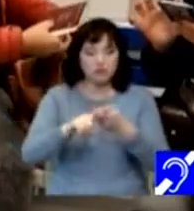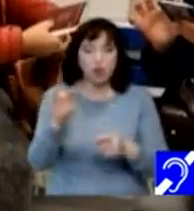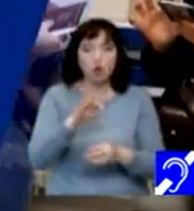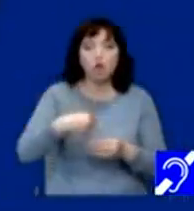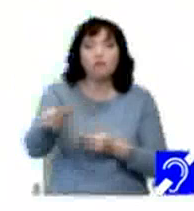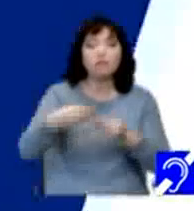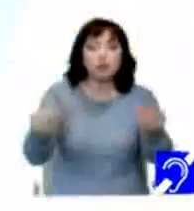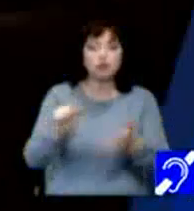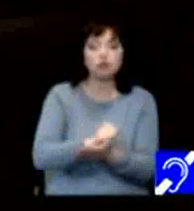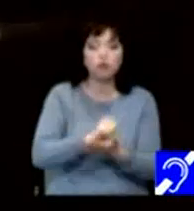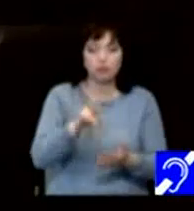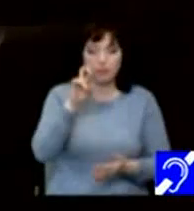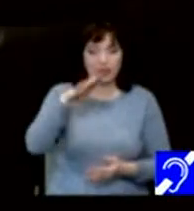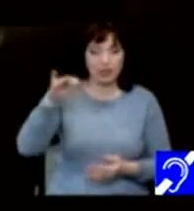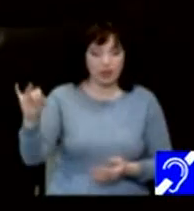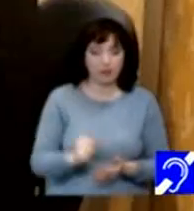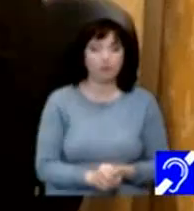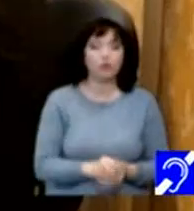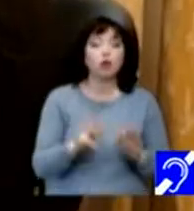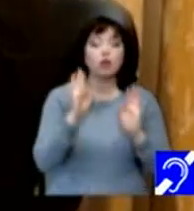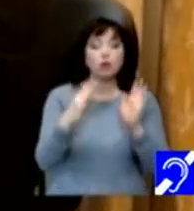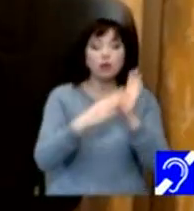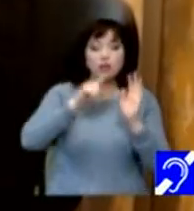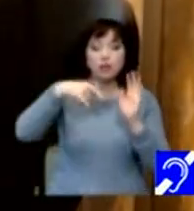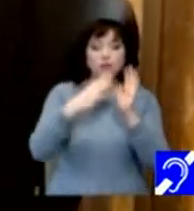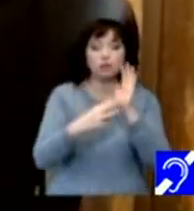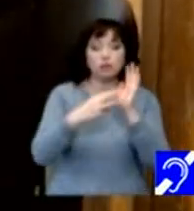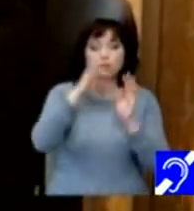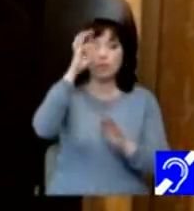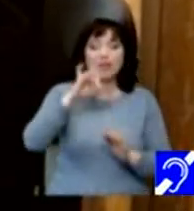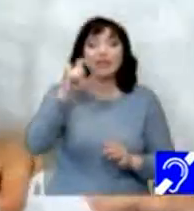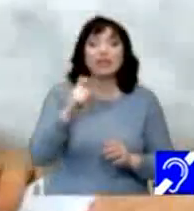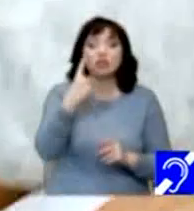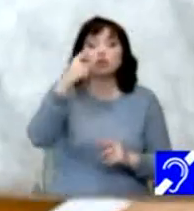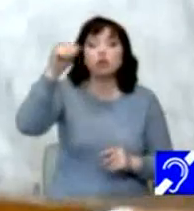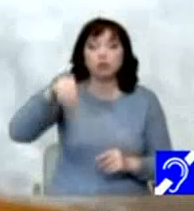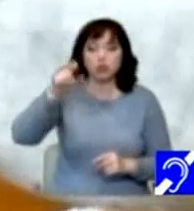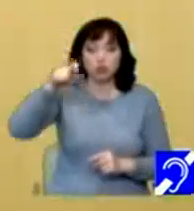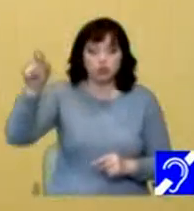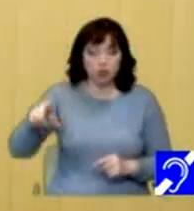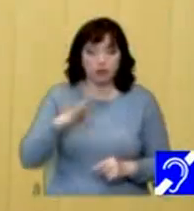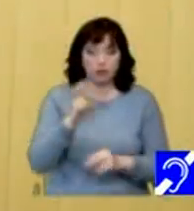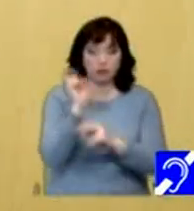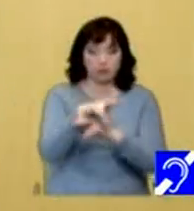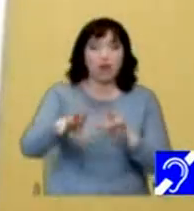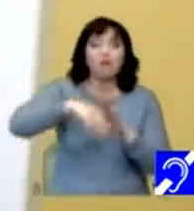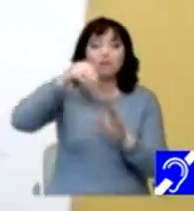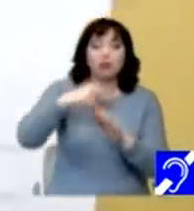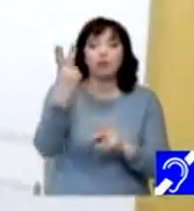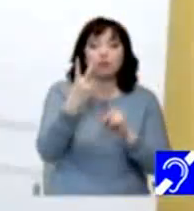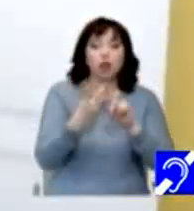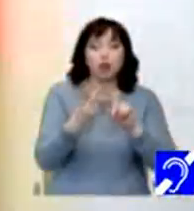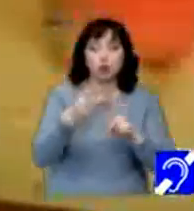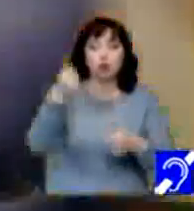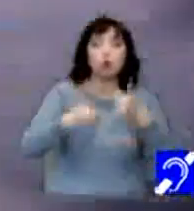actelor cadastrale. Doar 9,98% dintre cei peste 100.000 de alegători s-au prezentat în turul 2 al